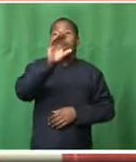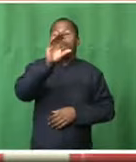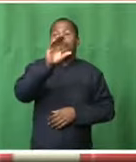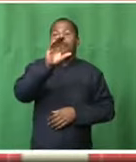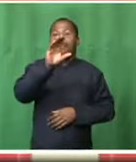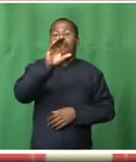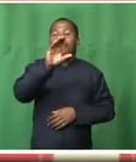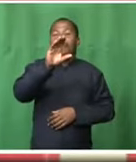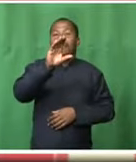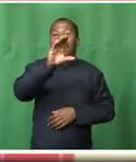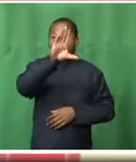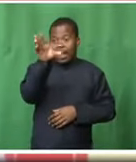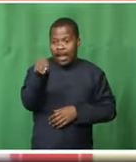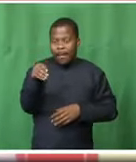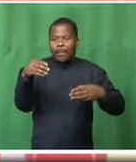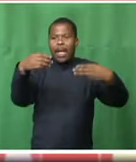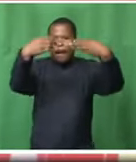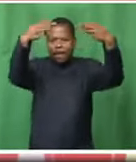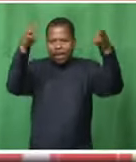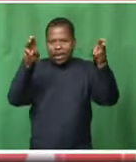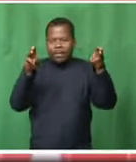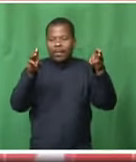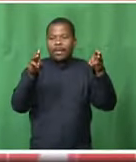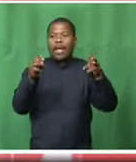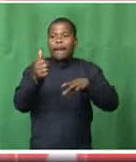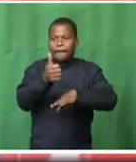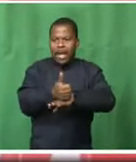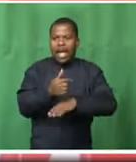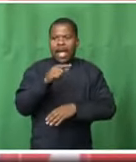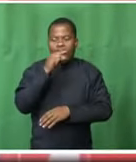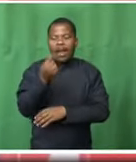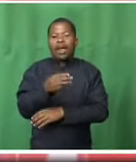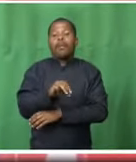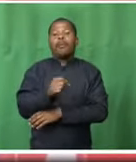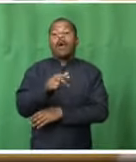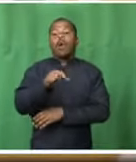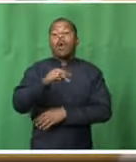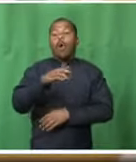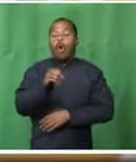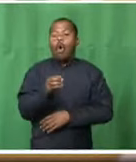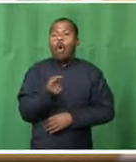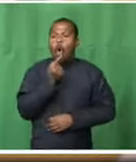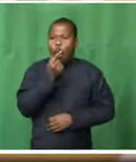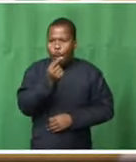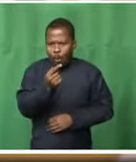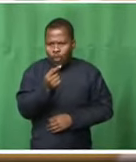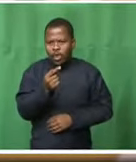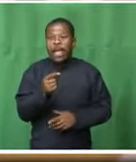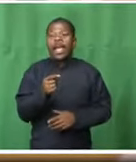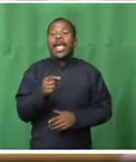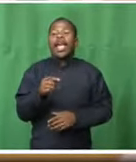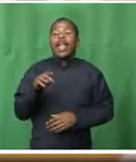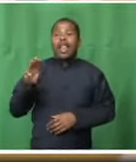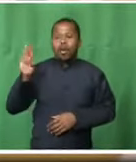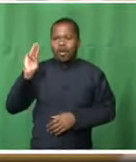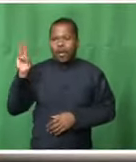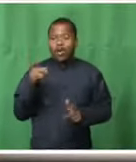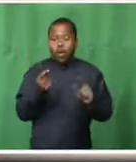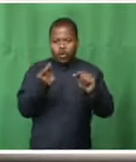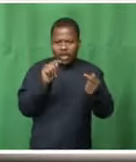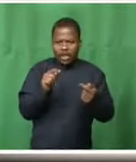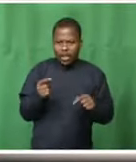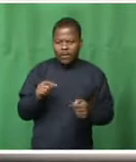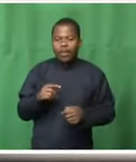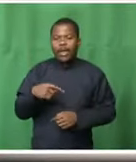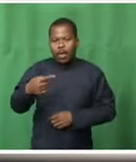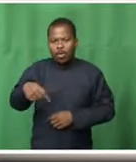lolu khetho. Uthi kushintshwa kwetigodzi elikhethweni lwamengameli indlela lensha lekudawusetshendwa ngayo.